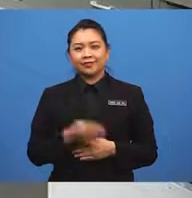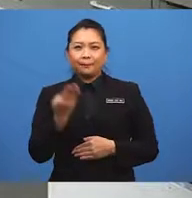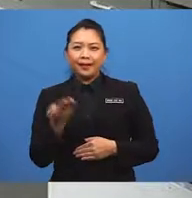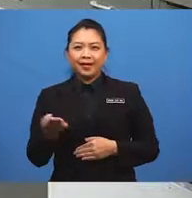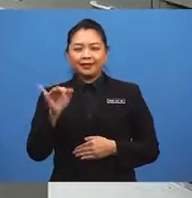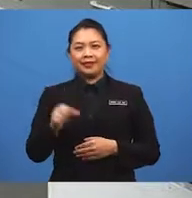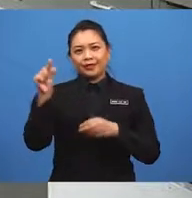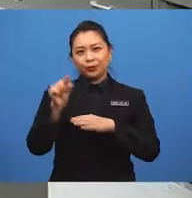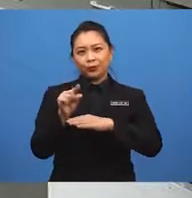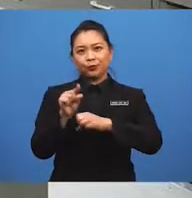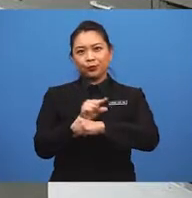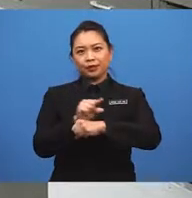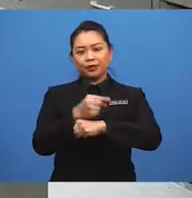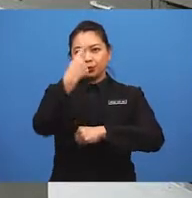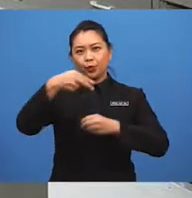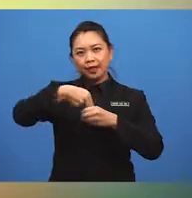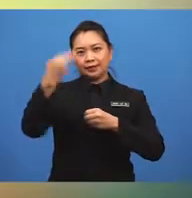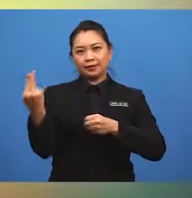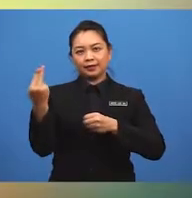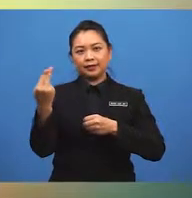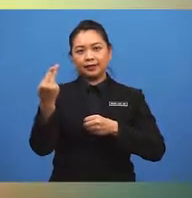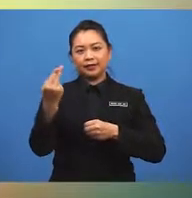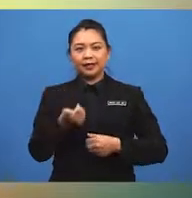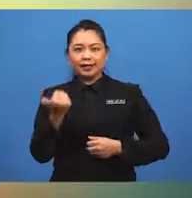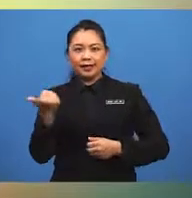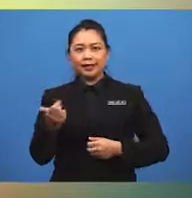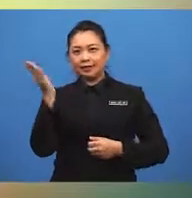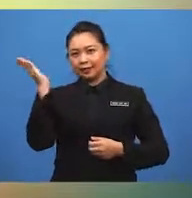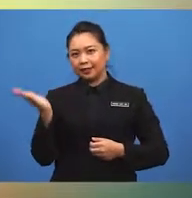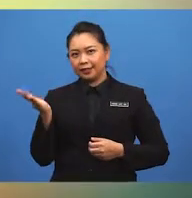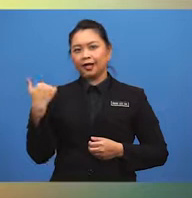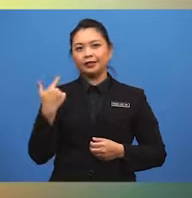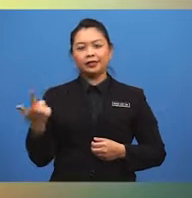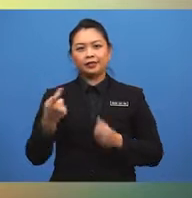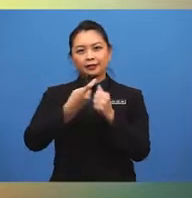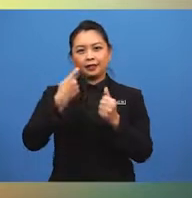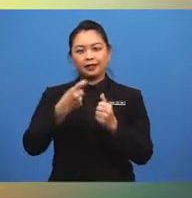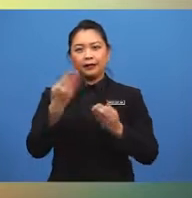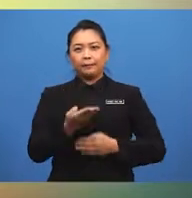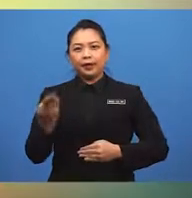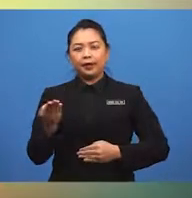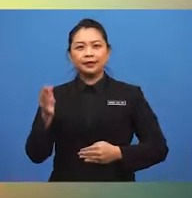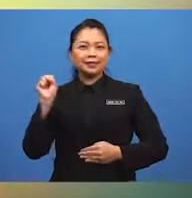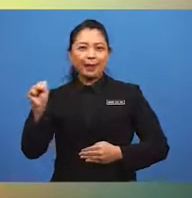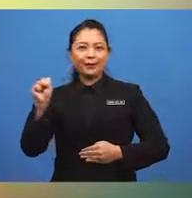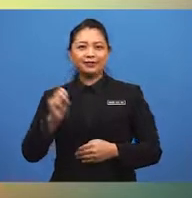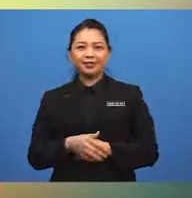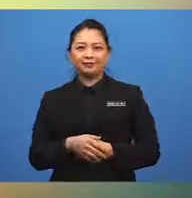Bahan yang digunakan untuk menghasilkan peranti-peranti ini adalah dari bahan